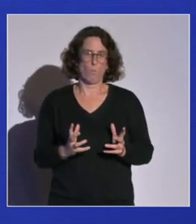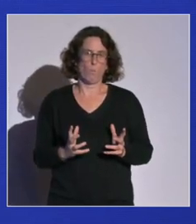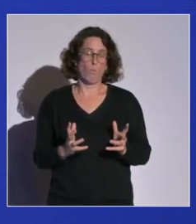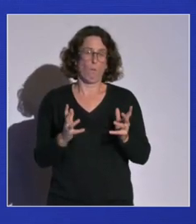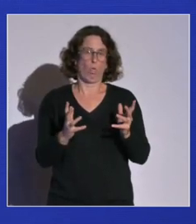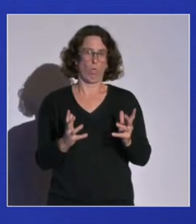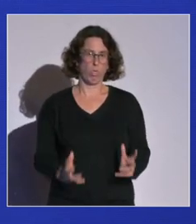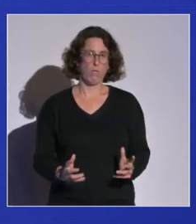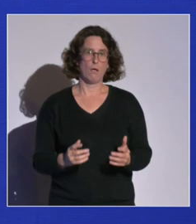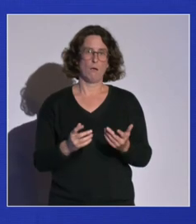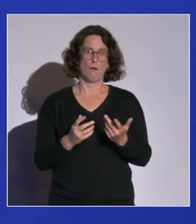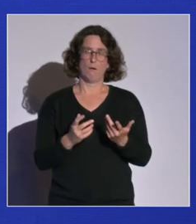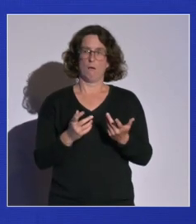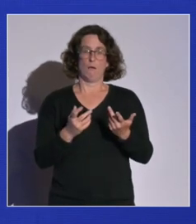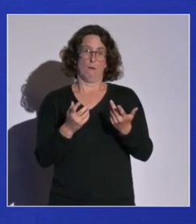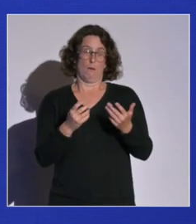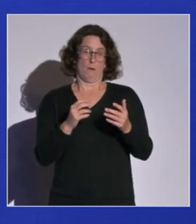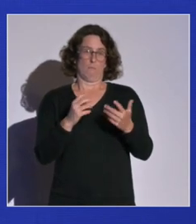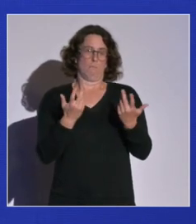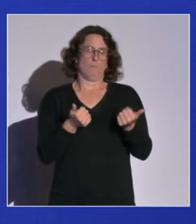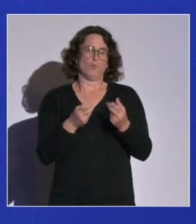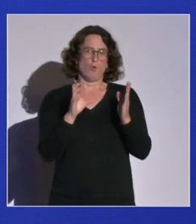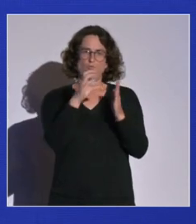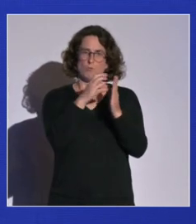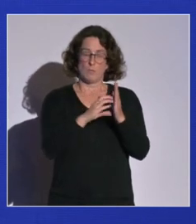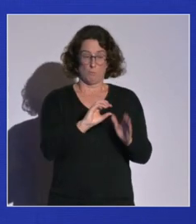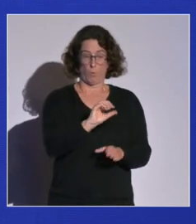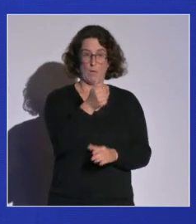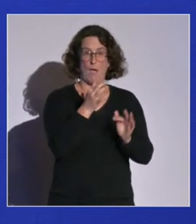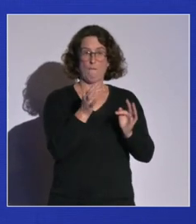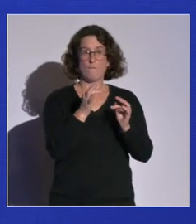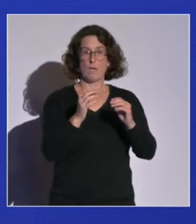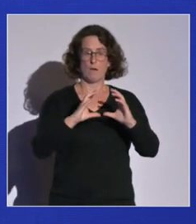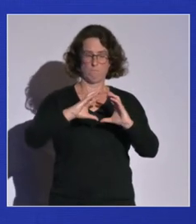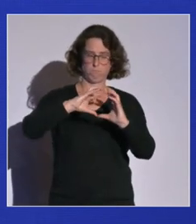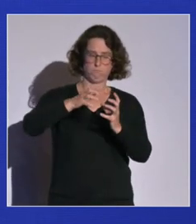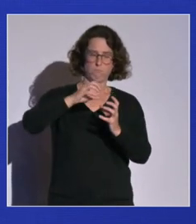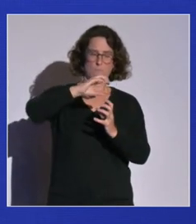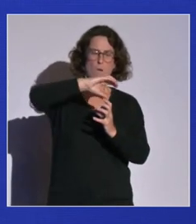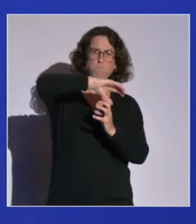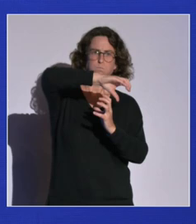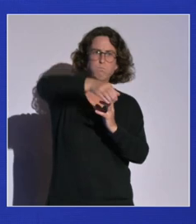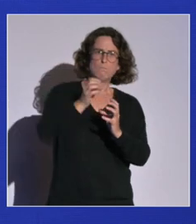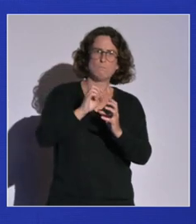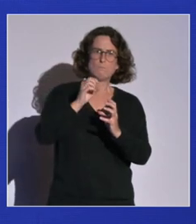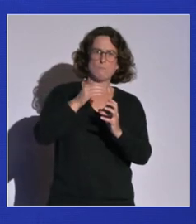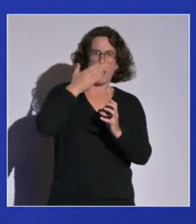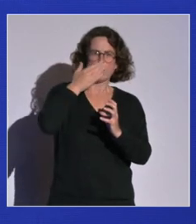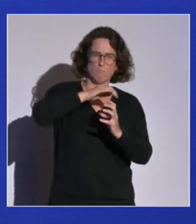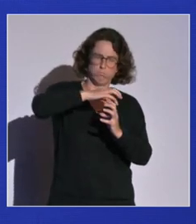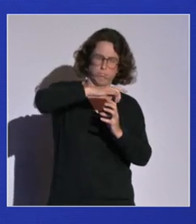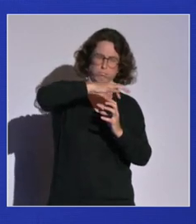Le premier chapitre, c'est l'émission de gaz à effet de serre. Le chapitre que tout le monde reconnaît en fonction des travaux